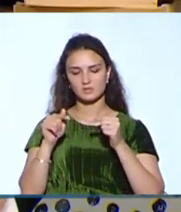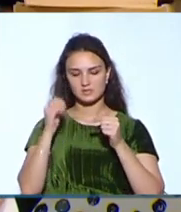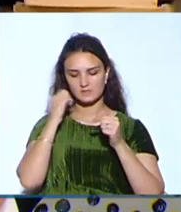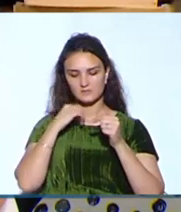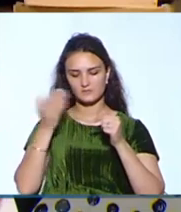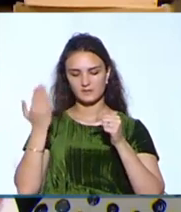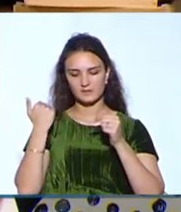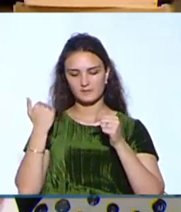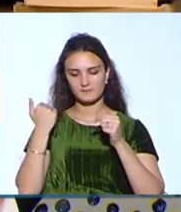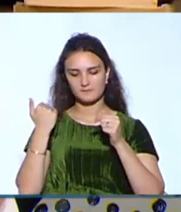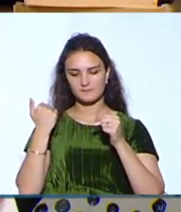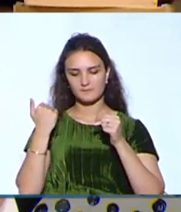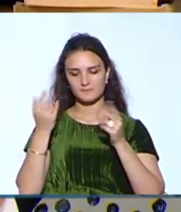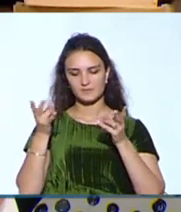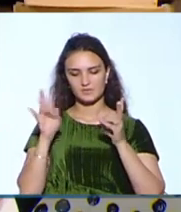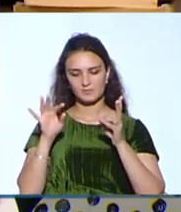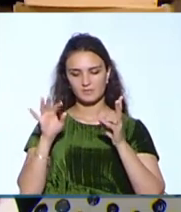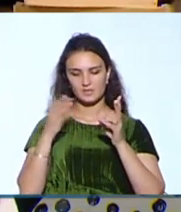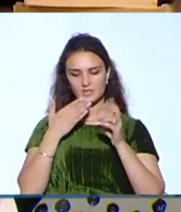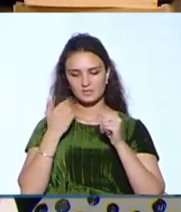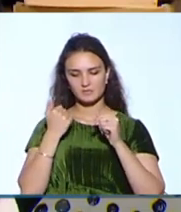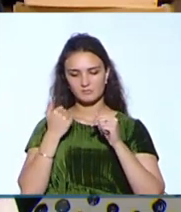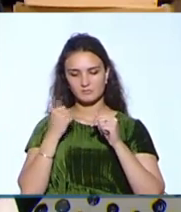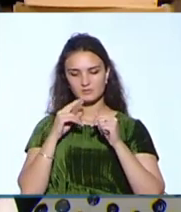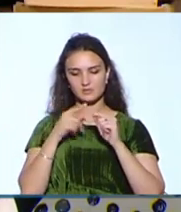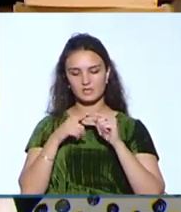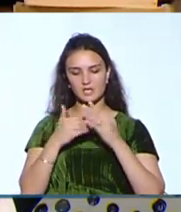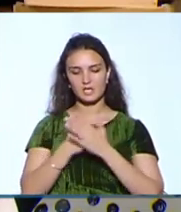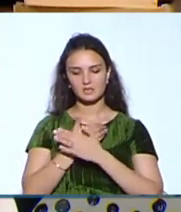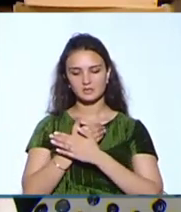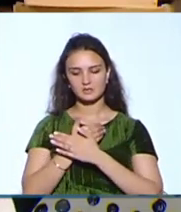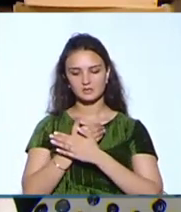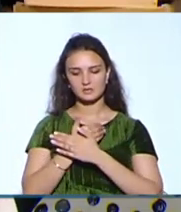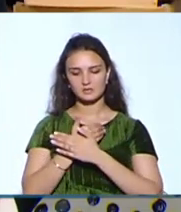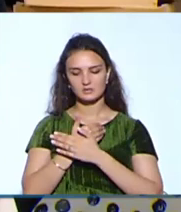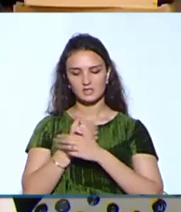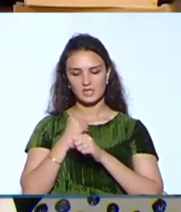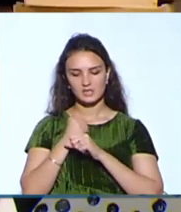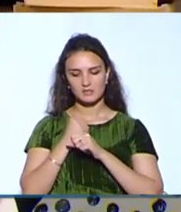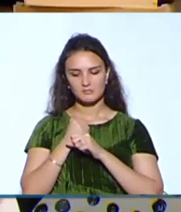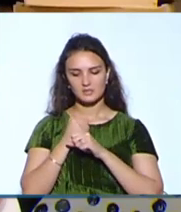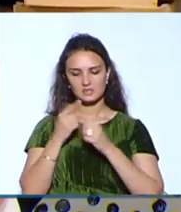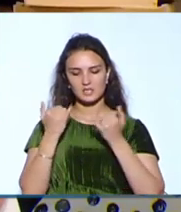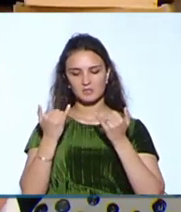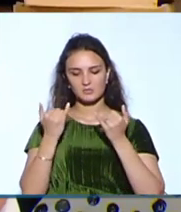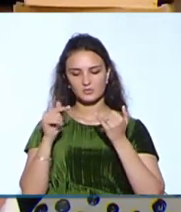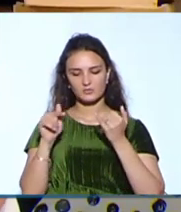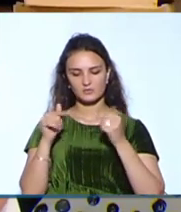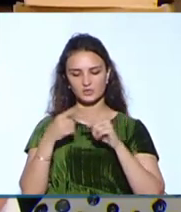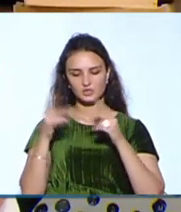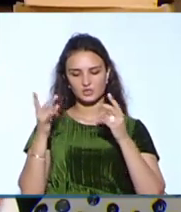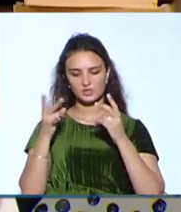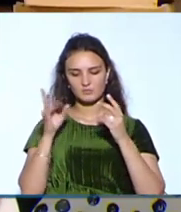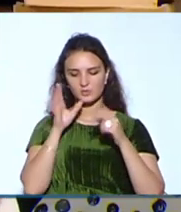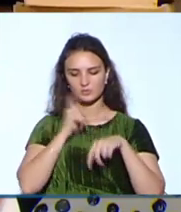ძველი მოძველებულია, აღარ არსებობს და ახლის შექმნას, დაწევას ამ თანამედროვე ტენდენციებისას